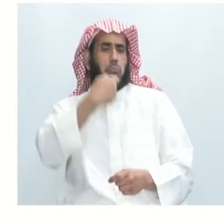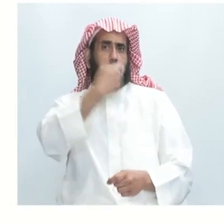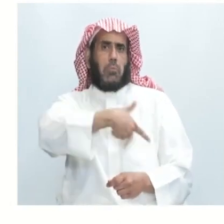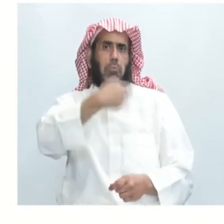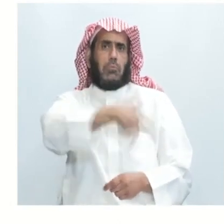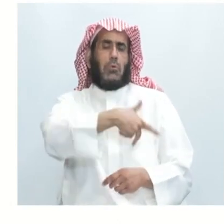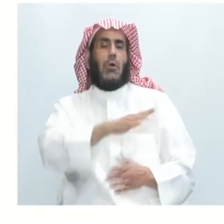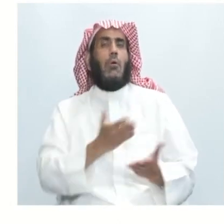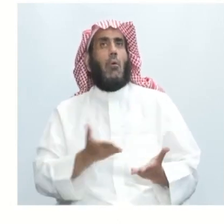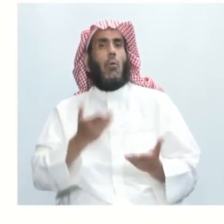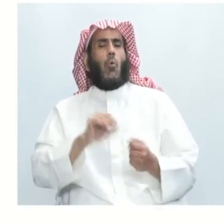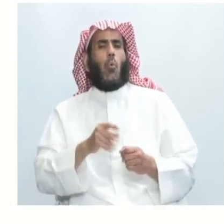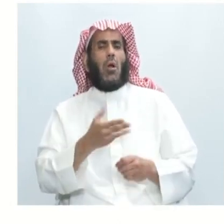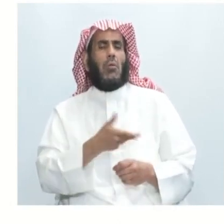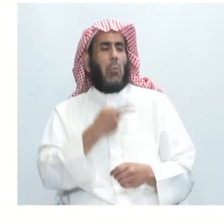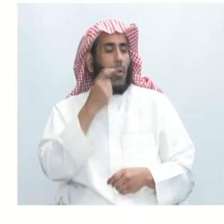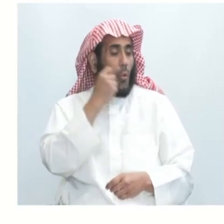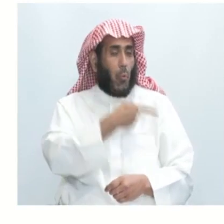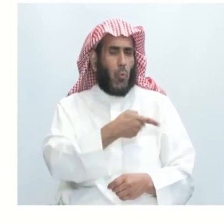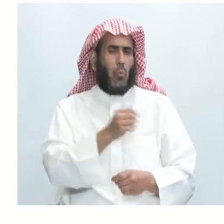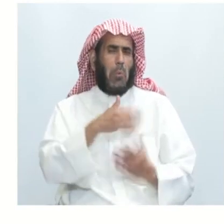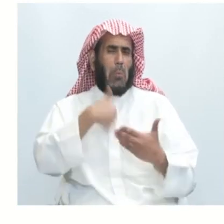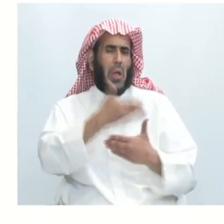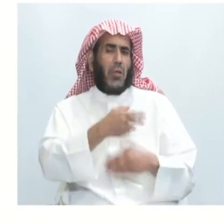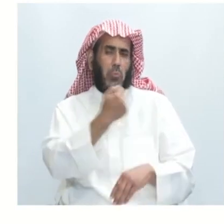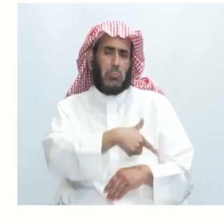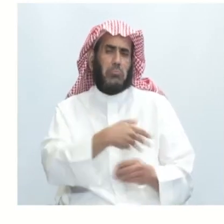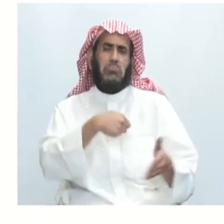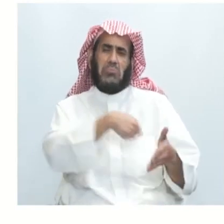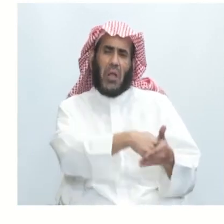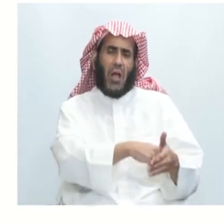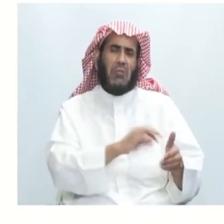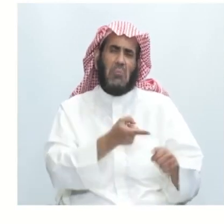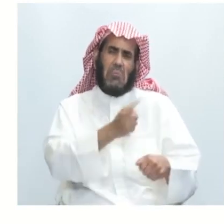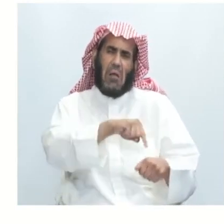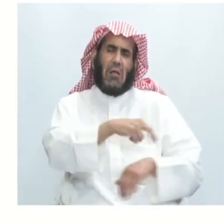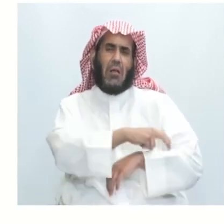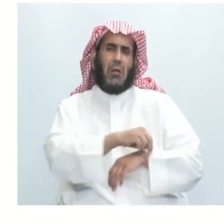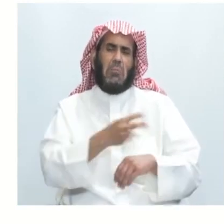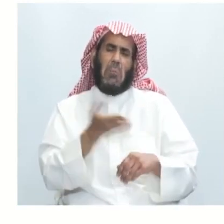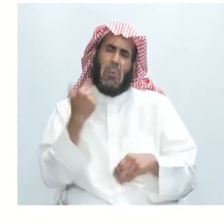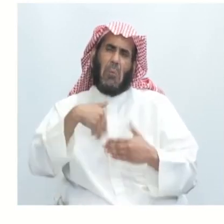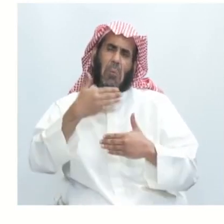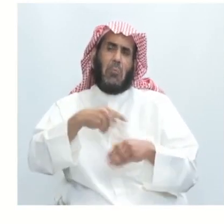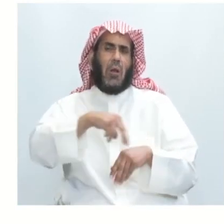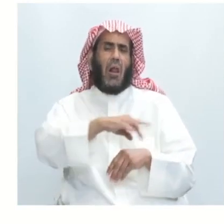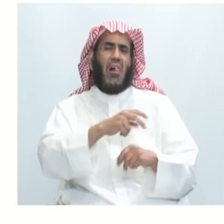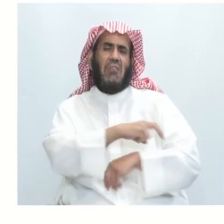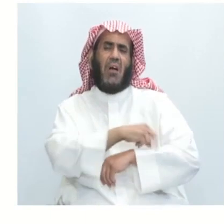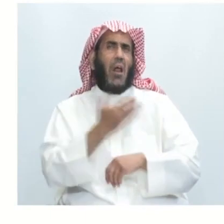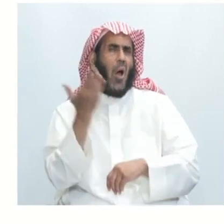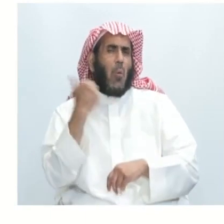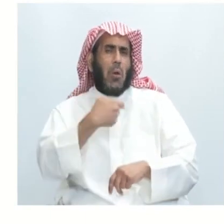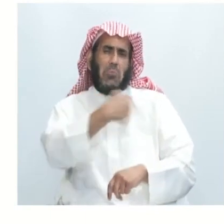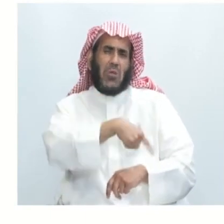وكان ايضا يمن على الفقراء بعد ان يعطيهم الصديقات فمثلا اذا مر على فقير كان قد